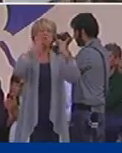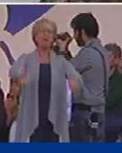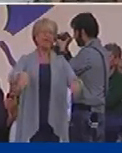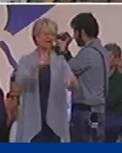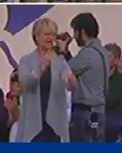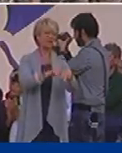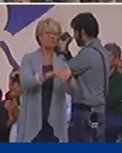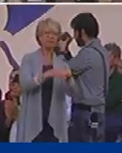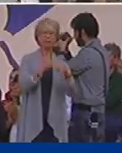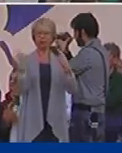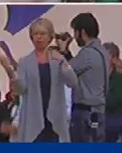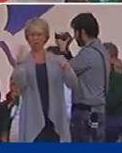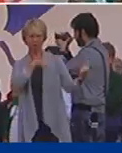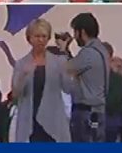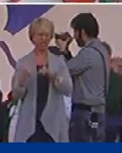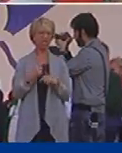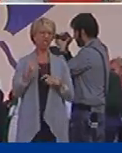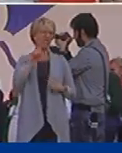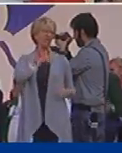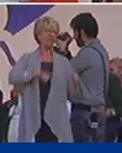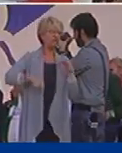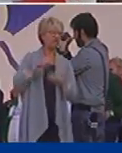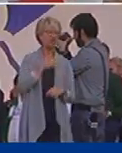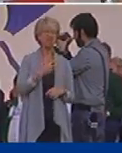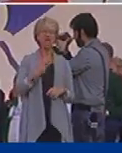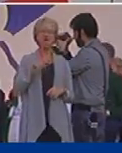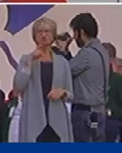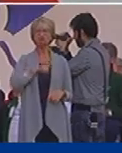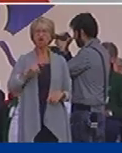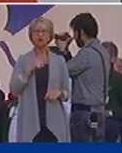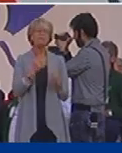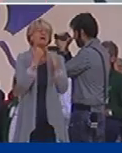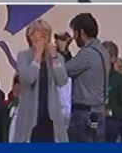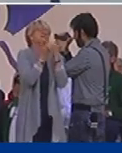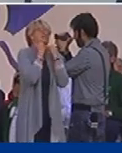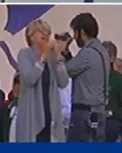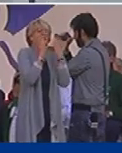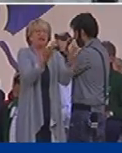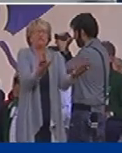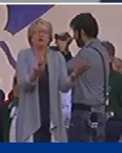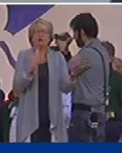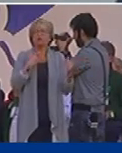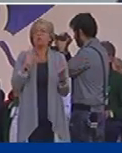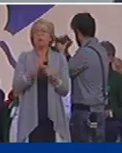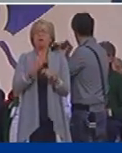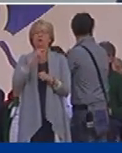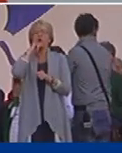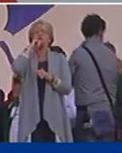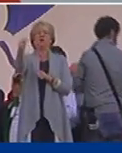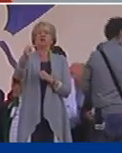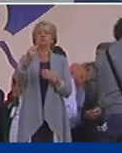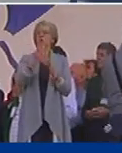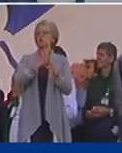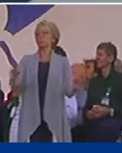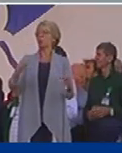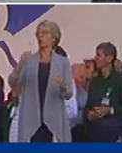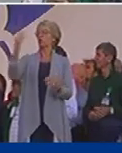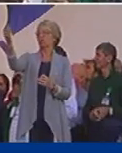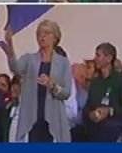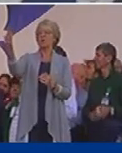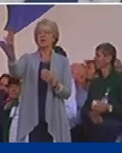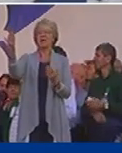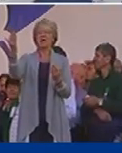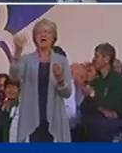beghe, in invidie, in gelosie. Chi se ne frega, noi dobbiamo dare una risposta a quei bimbi là. che sono